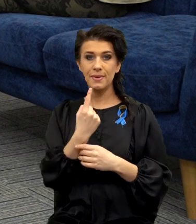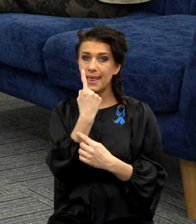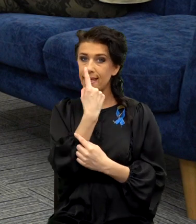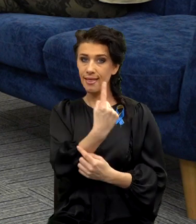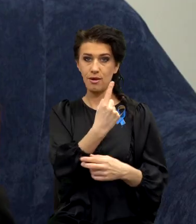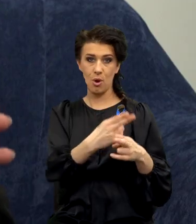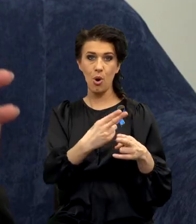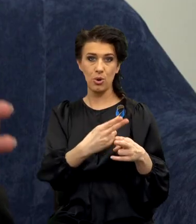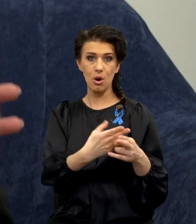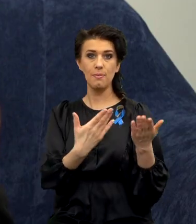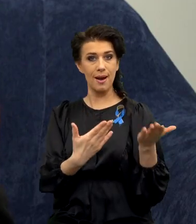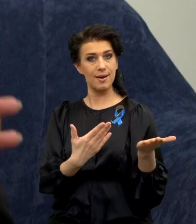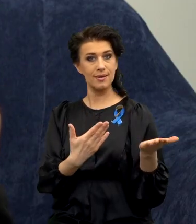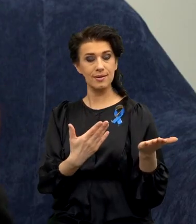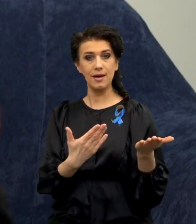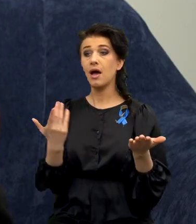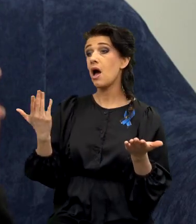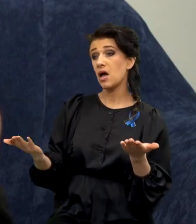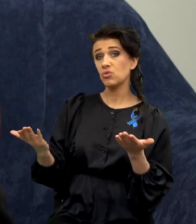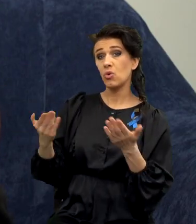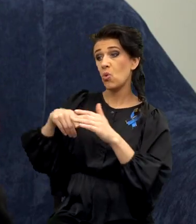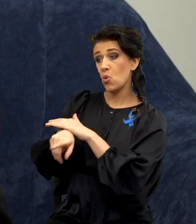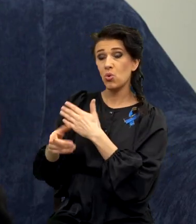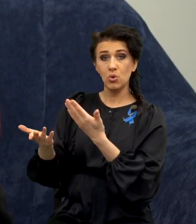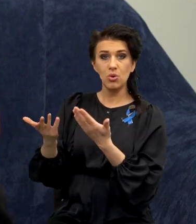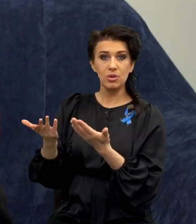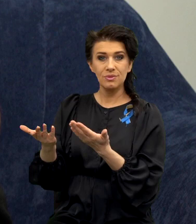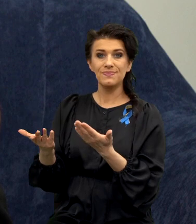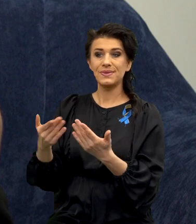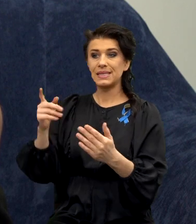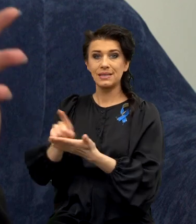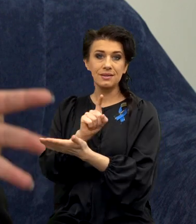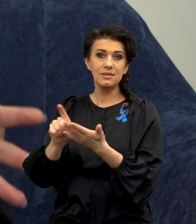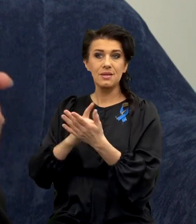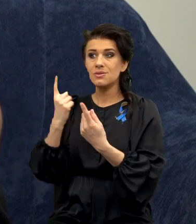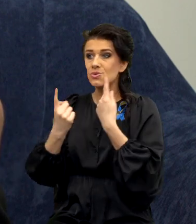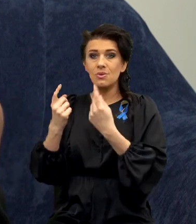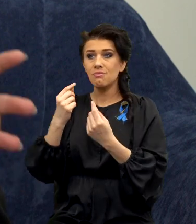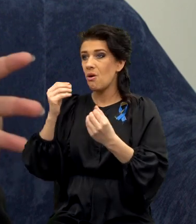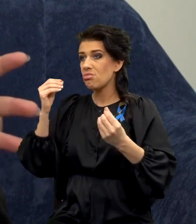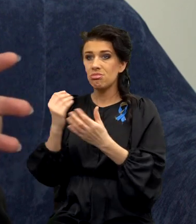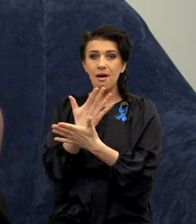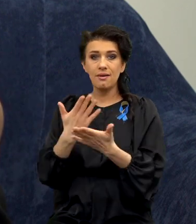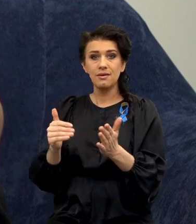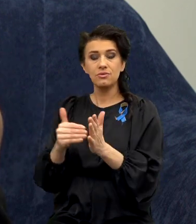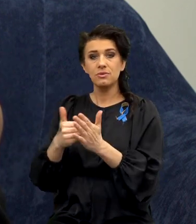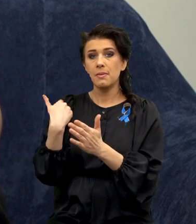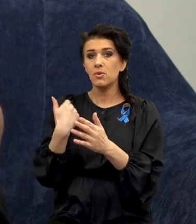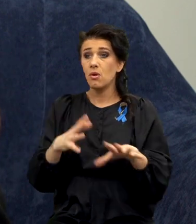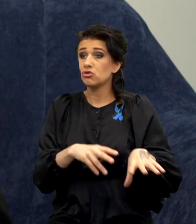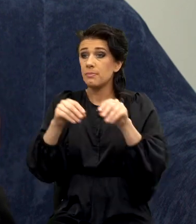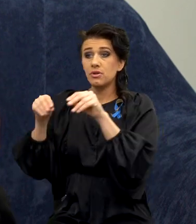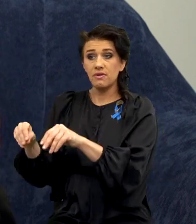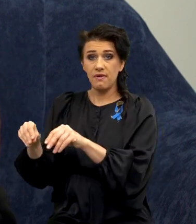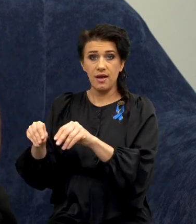jednostce chorobowej. Tutaj mamy może dla niektórych tylko kryzys sytuacyjny, że nagle musieli się gdzieś przeprowadzić. Nie muszą